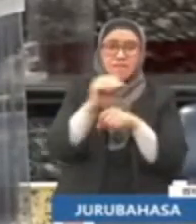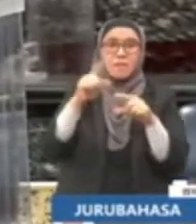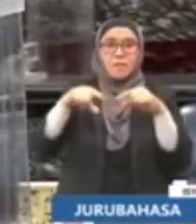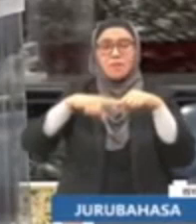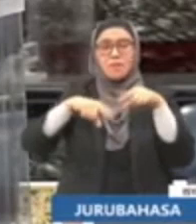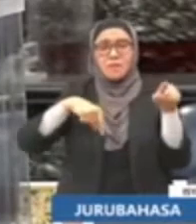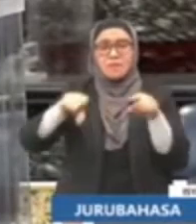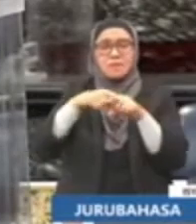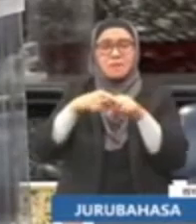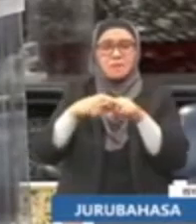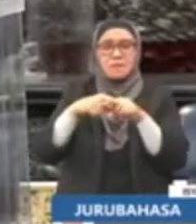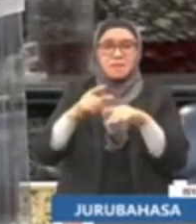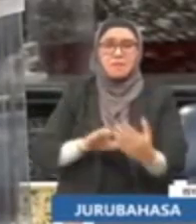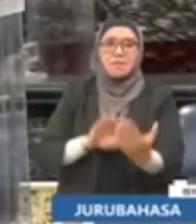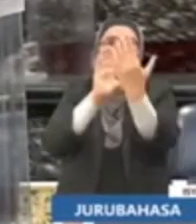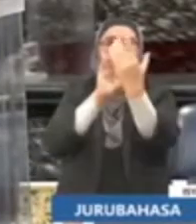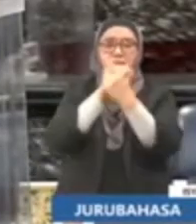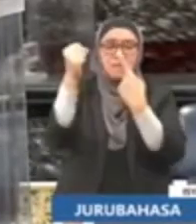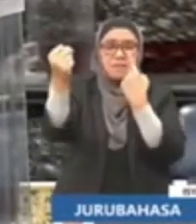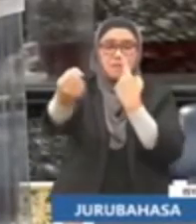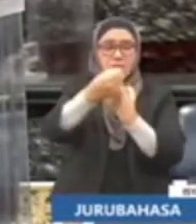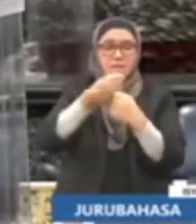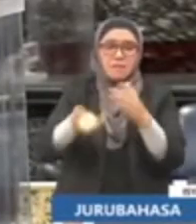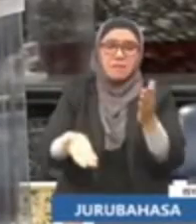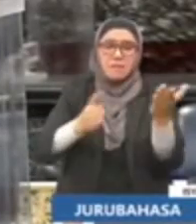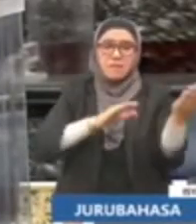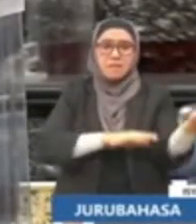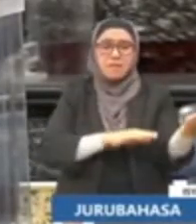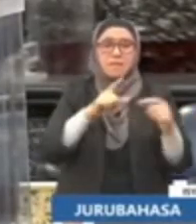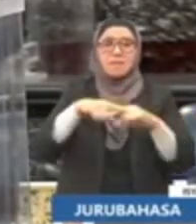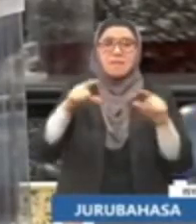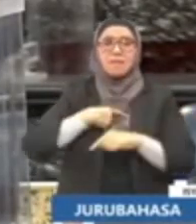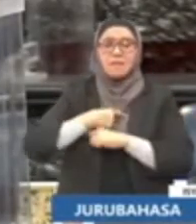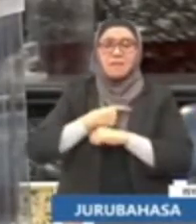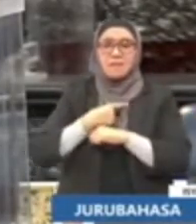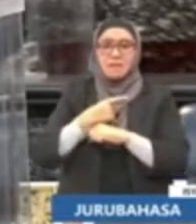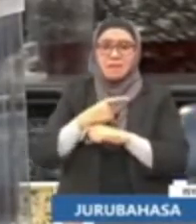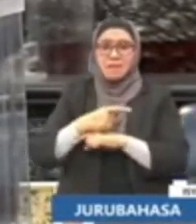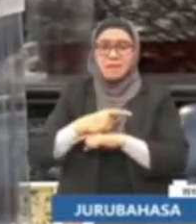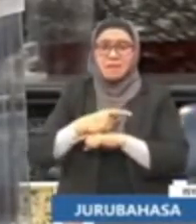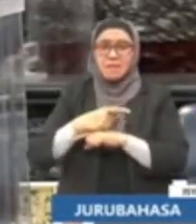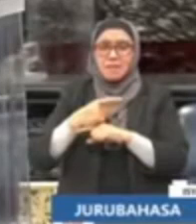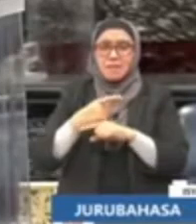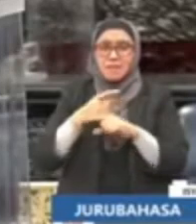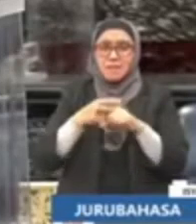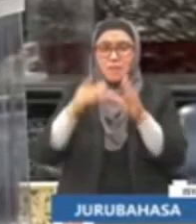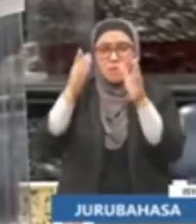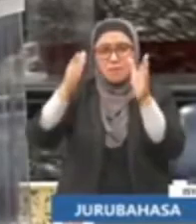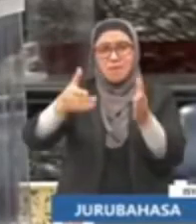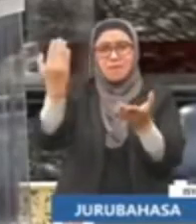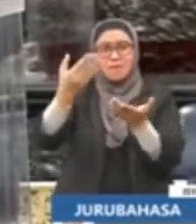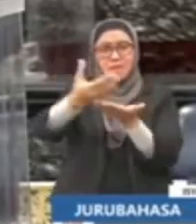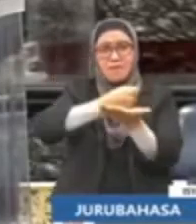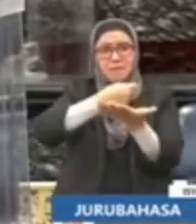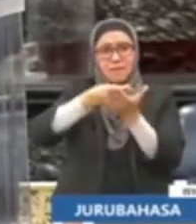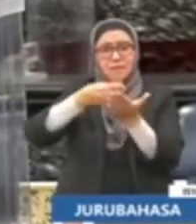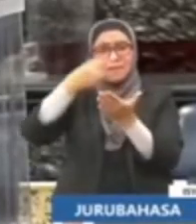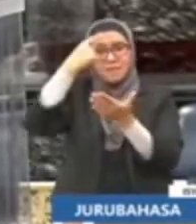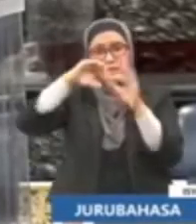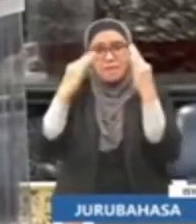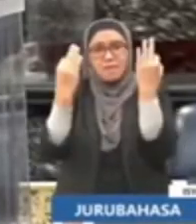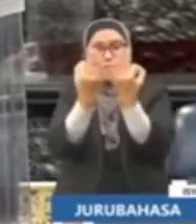kematian pencari nafkah atau between a boleh mendapatkan pengurangan Caca Faidah B pada institusi perbankan sebagai